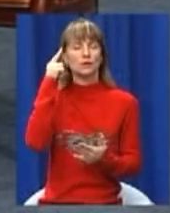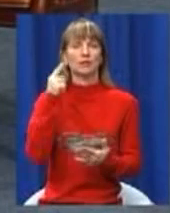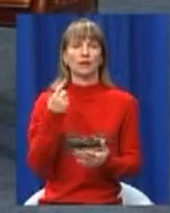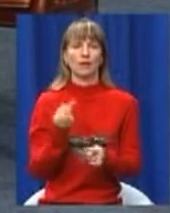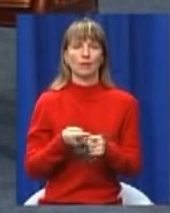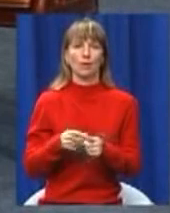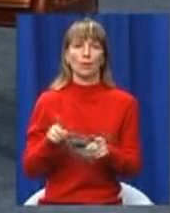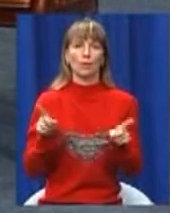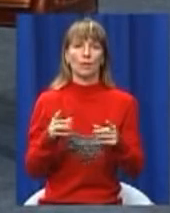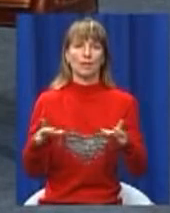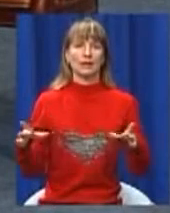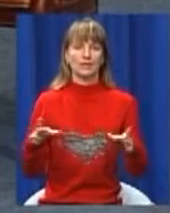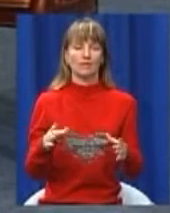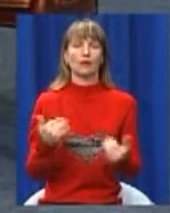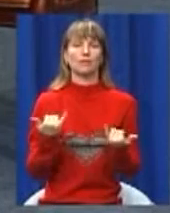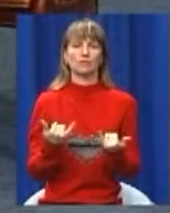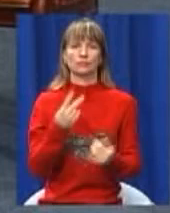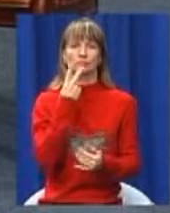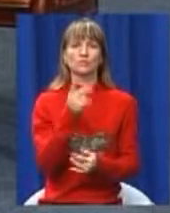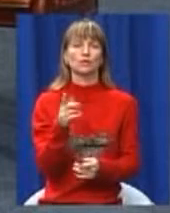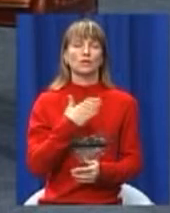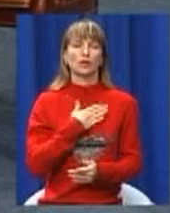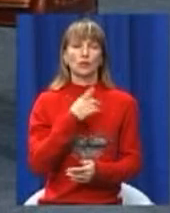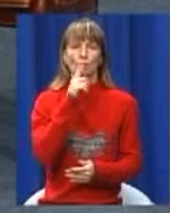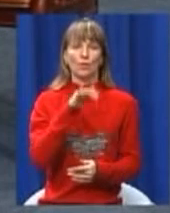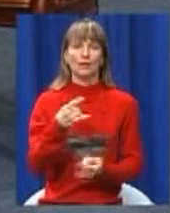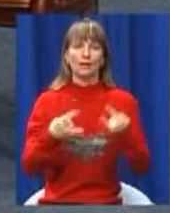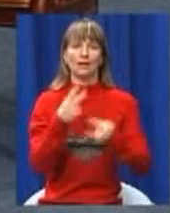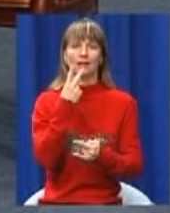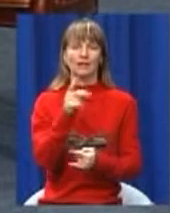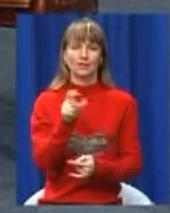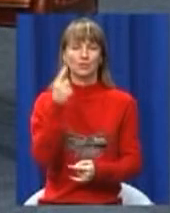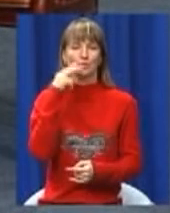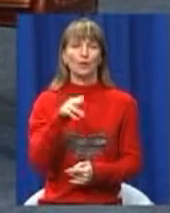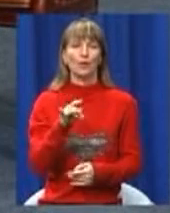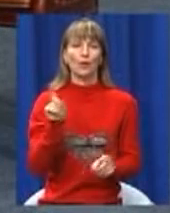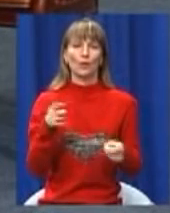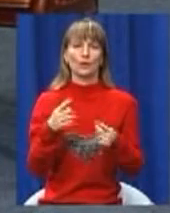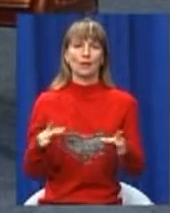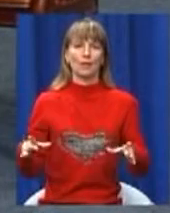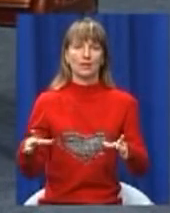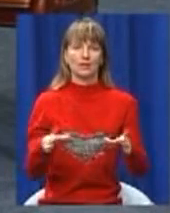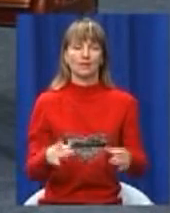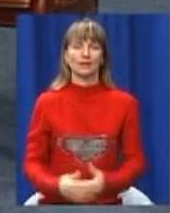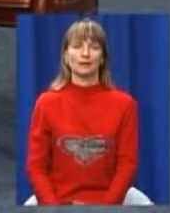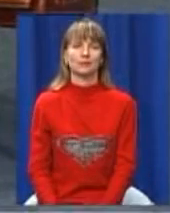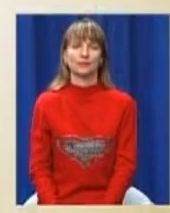платівки? Так. Тож, давайте переглянемо, що наші молодші телеглядачі думають про музичні платівки.